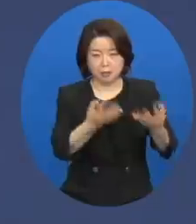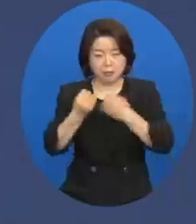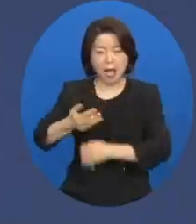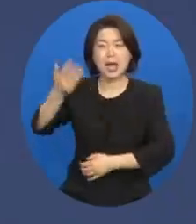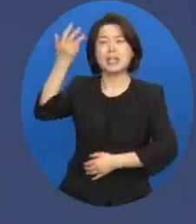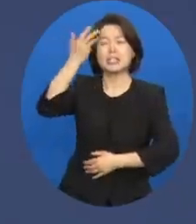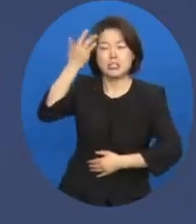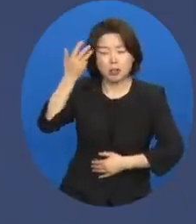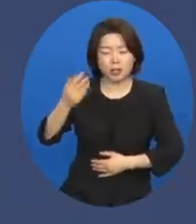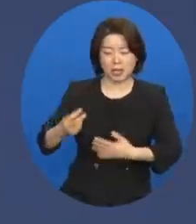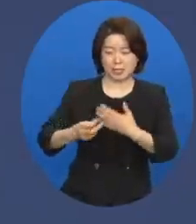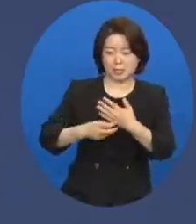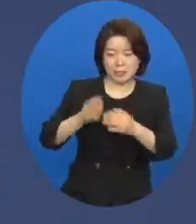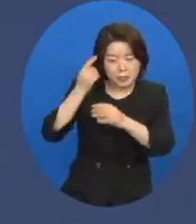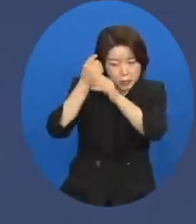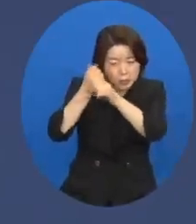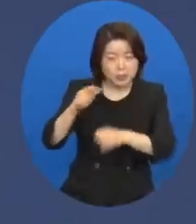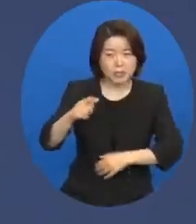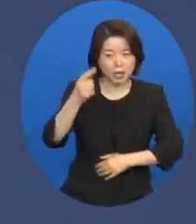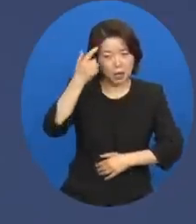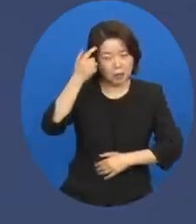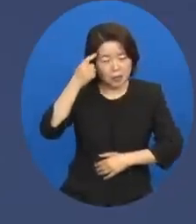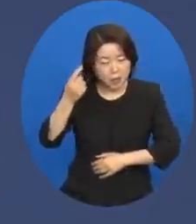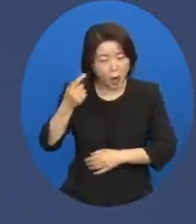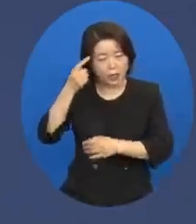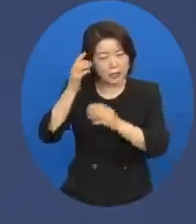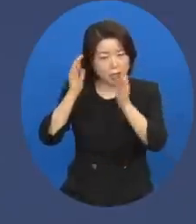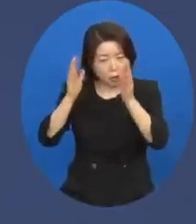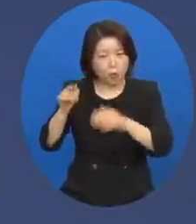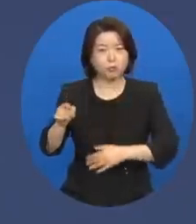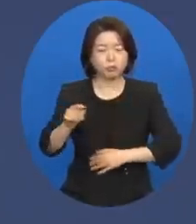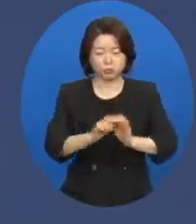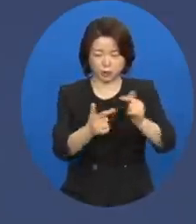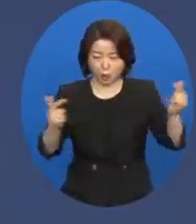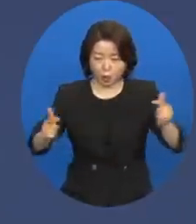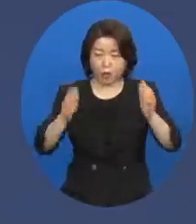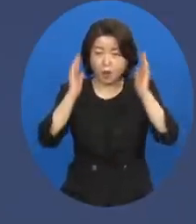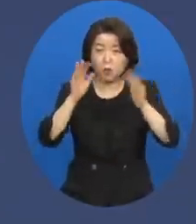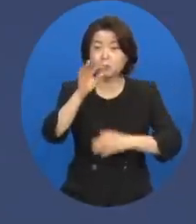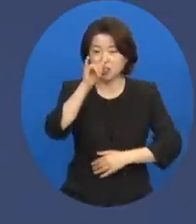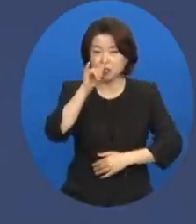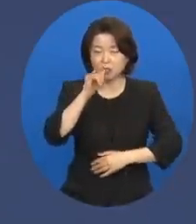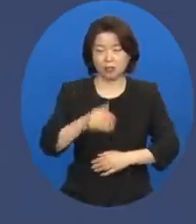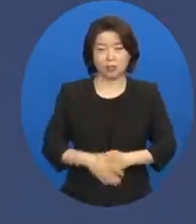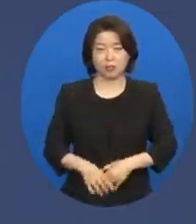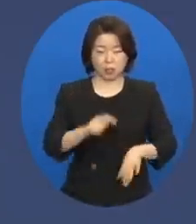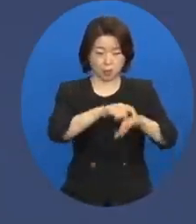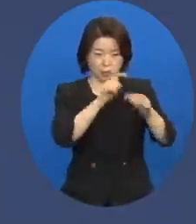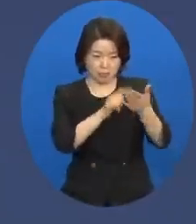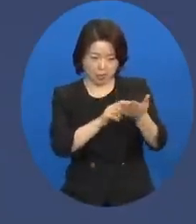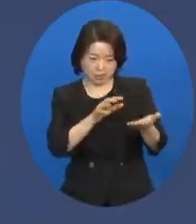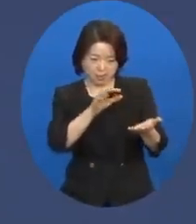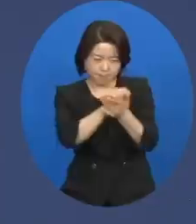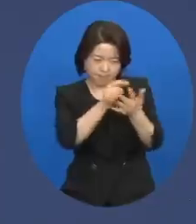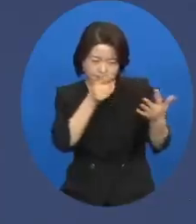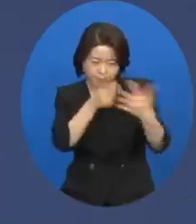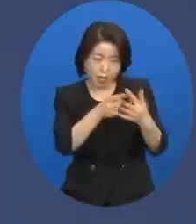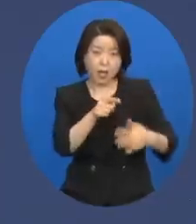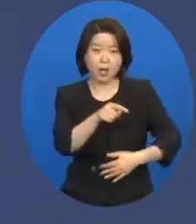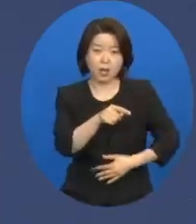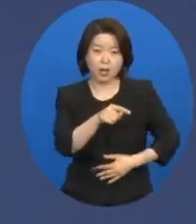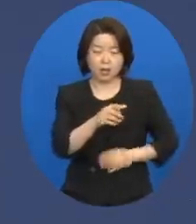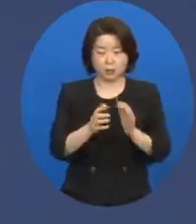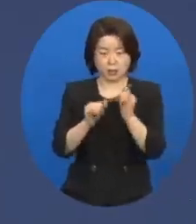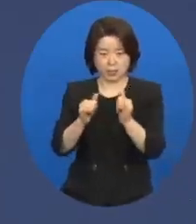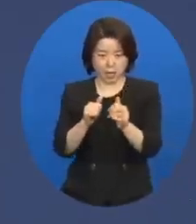철학이다, 의학이다, 정신의학이다 뭐 수많은 노력을 다해서 이 마음을 정복하지 않으면 사람들을